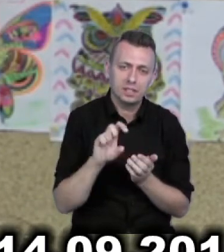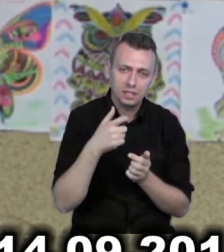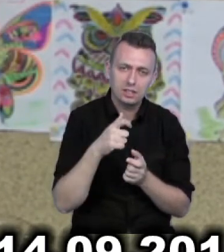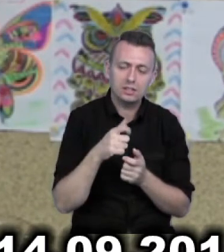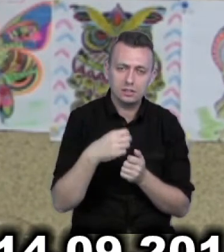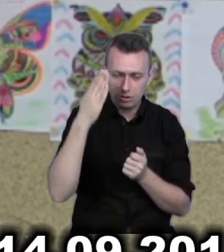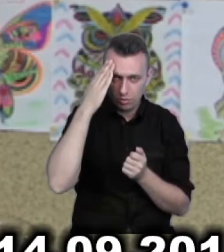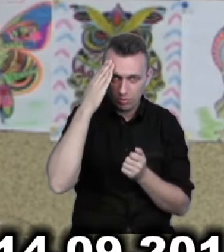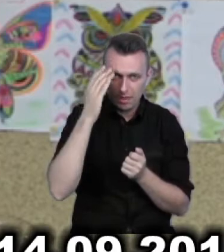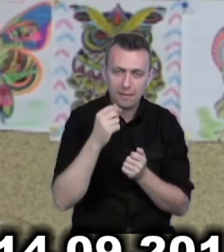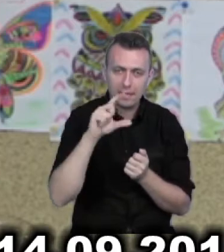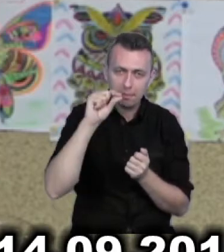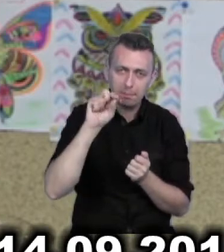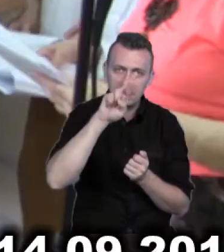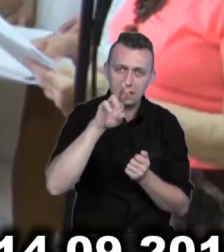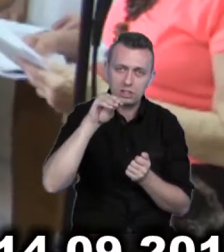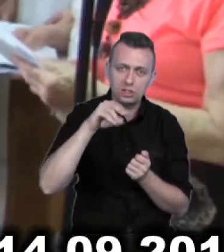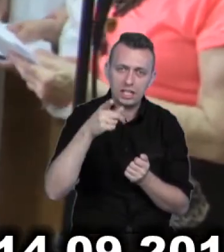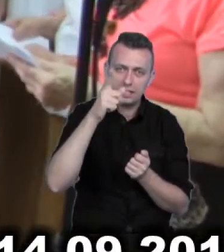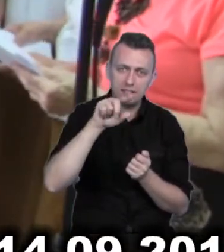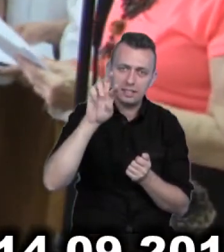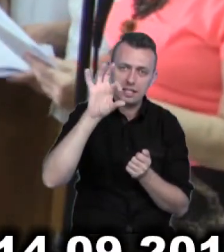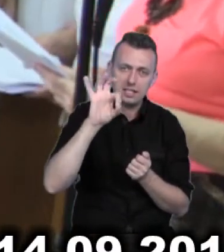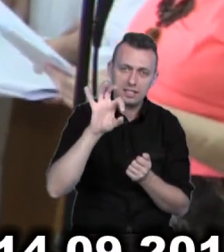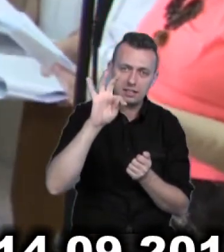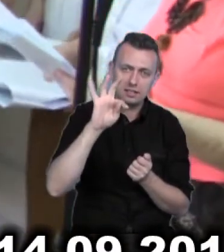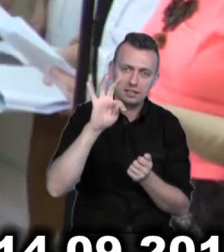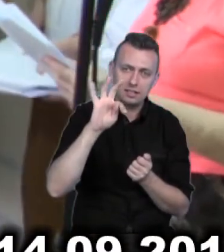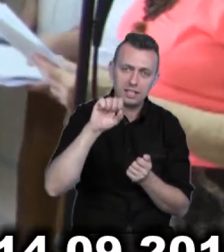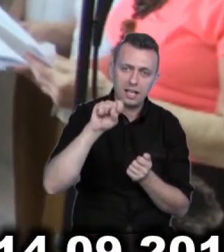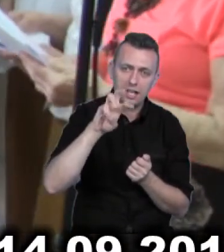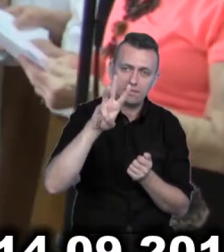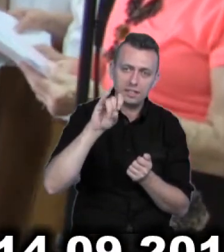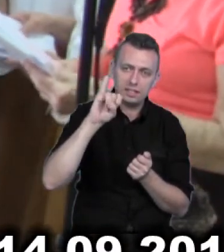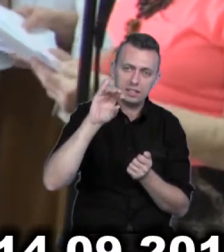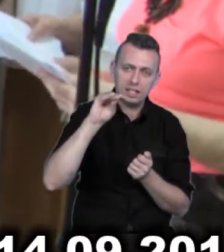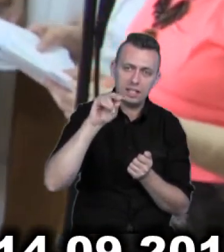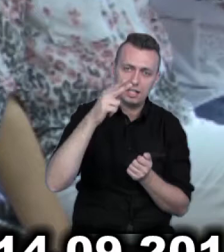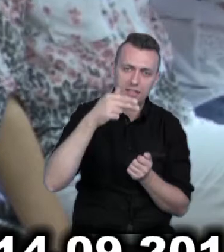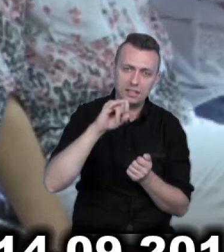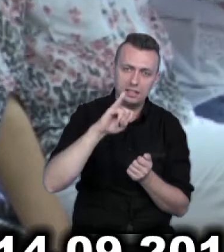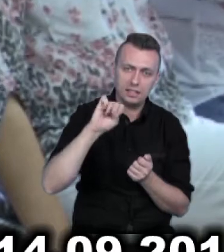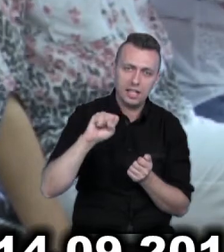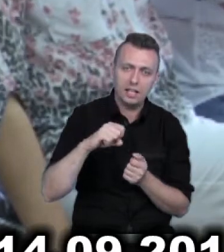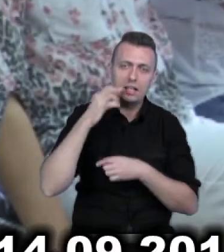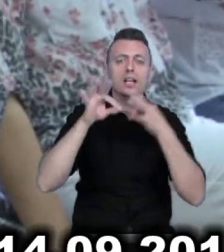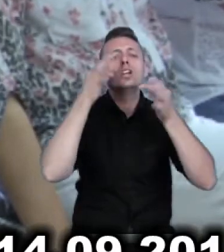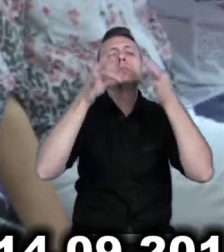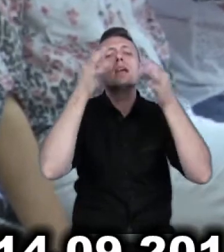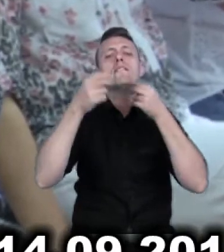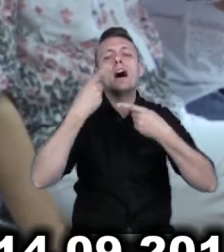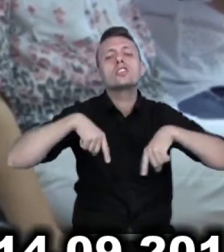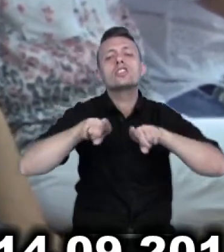Społecznej jako zespół śpiewaczy. I właśnie dzisiaj próbujemy